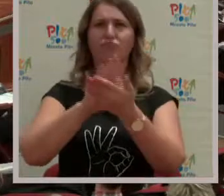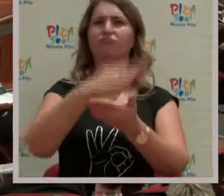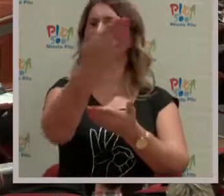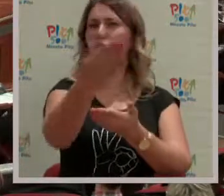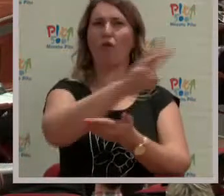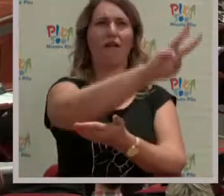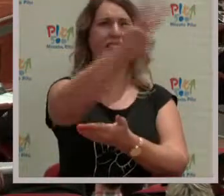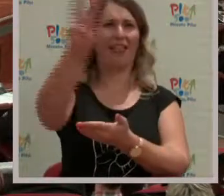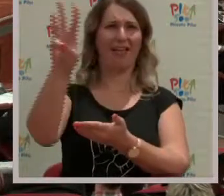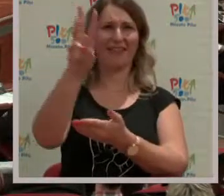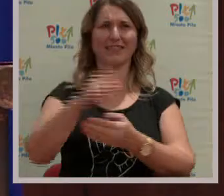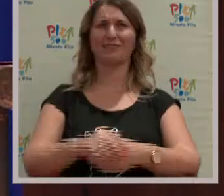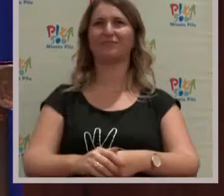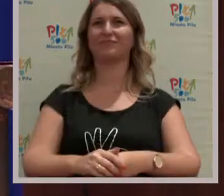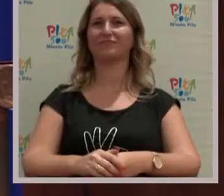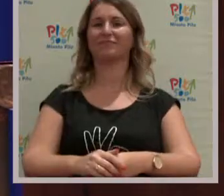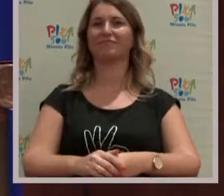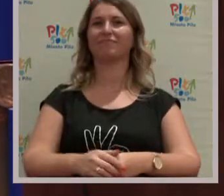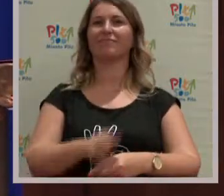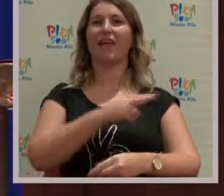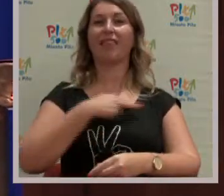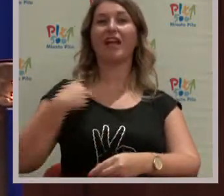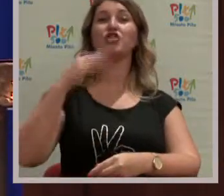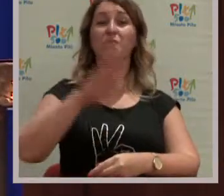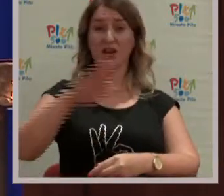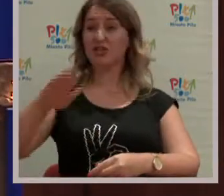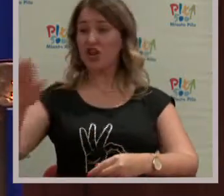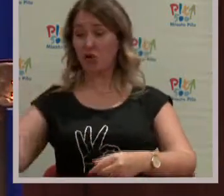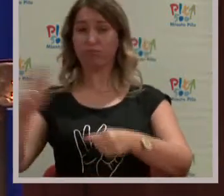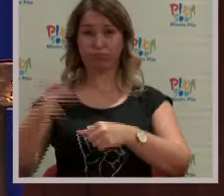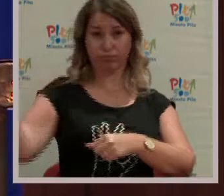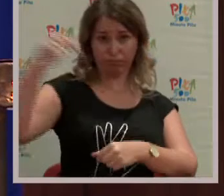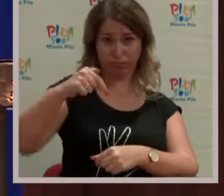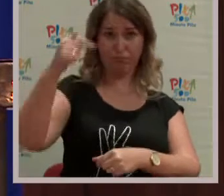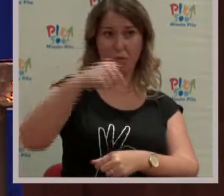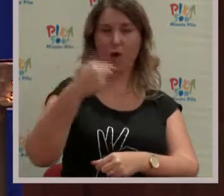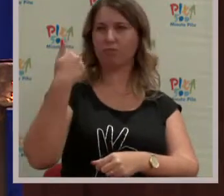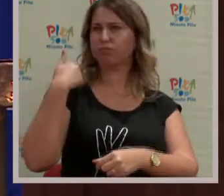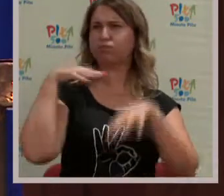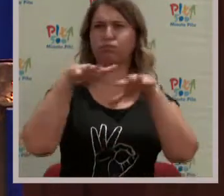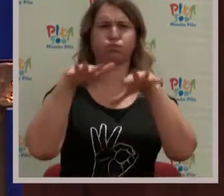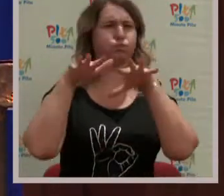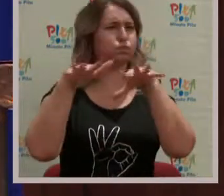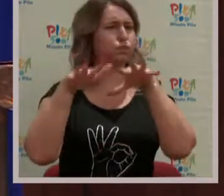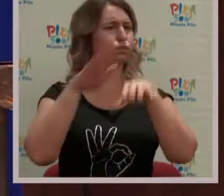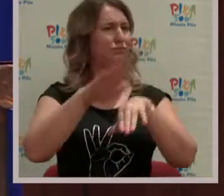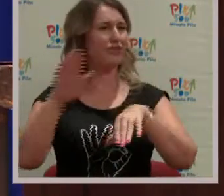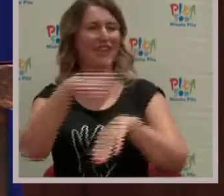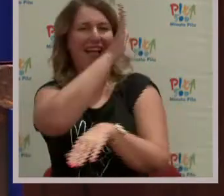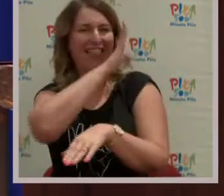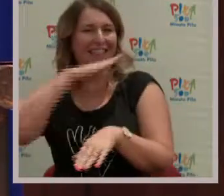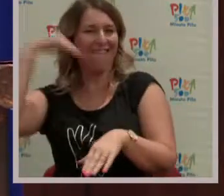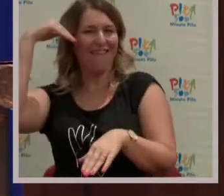pojawili. W szczególności naszym dzieciakom było widać ten wielki zapał na ich twarzy.